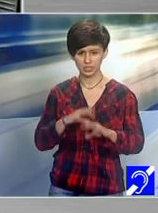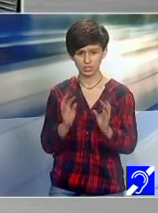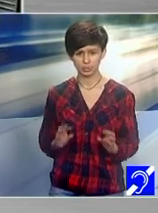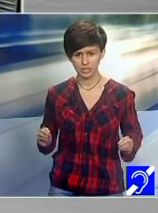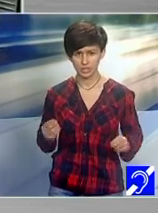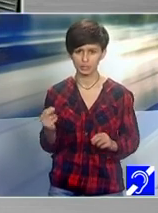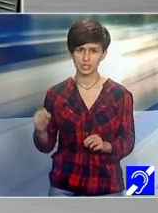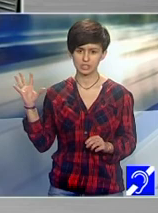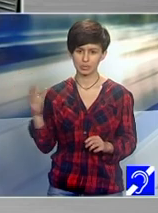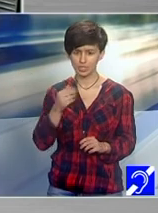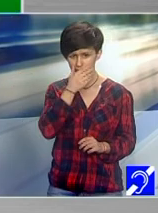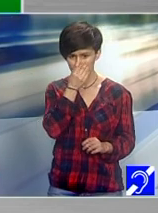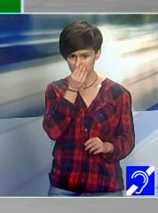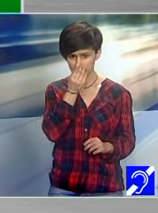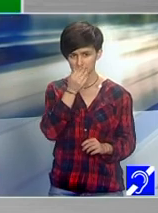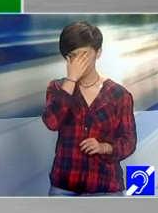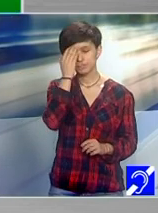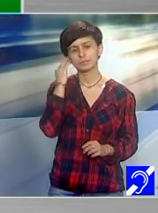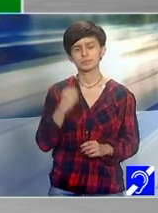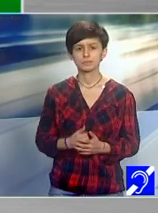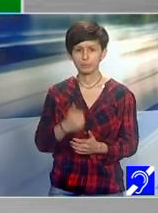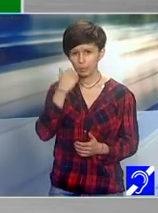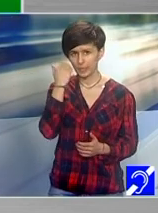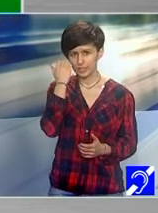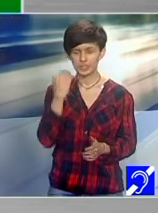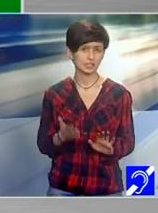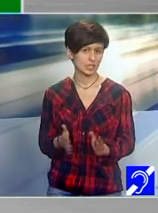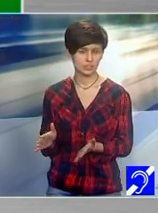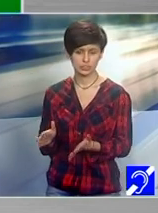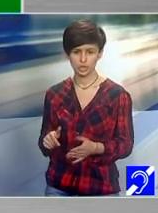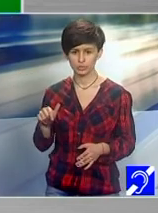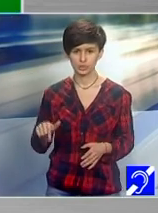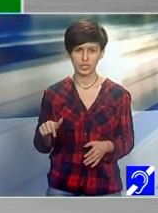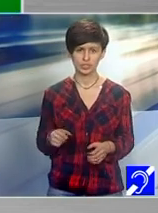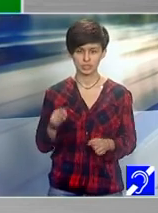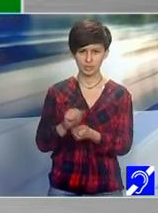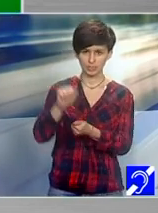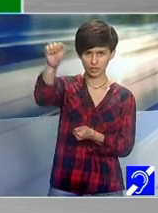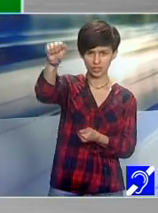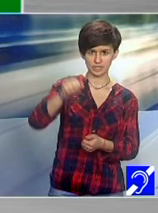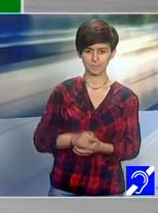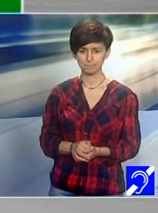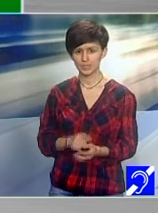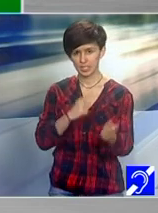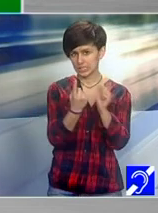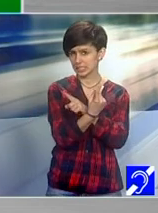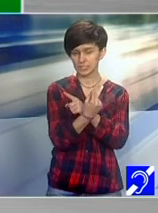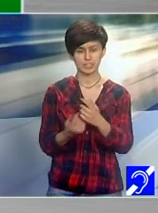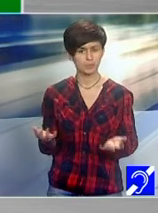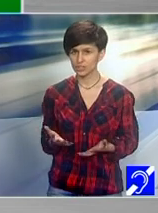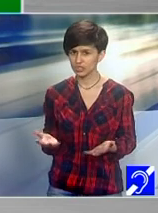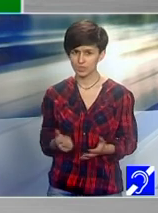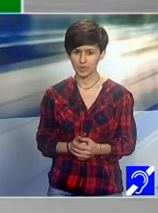Mulțumesc de invitație! De când ați declanșat acest protest, s-a schimbat ceva? Ați